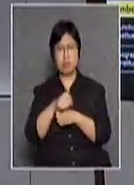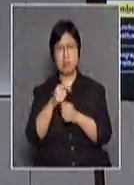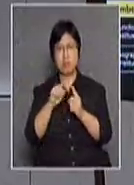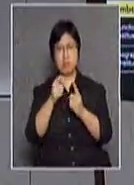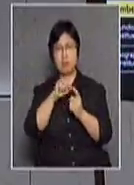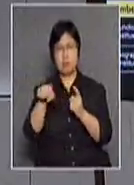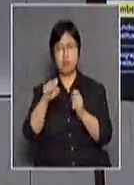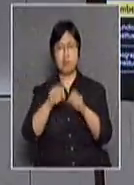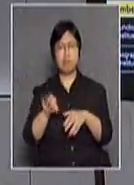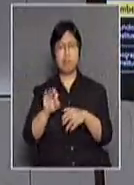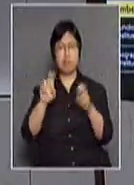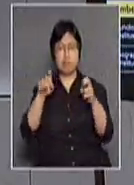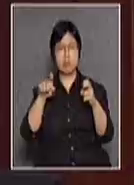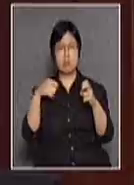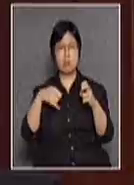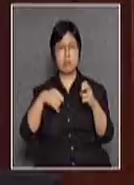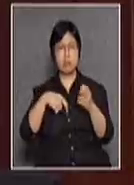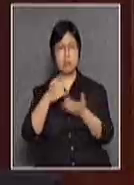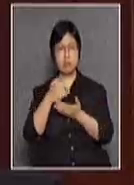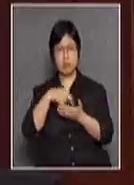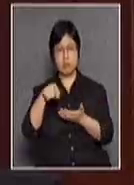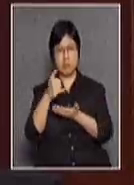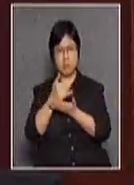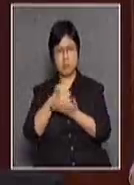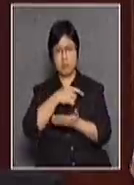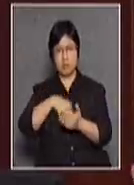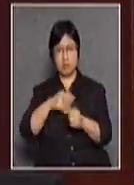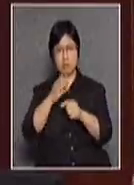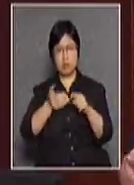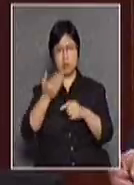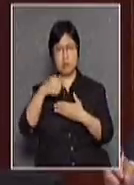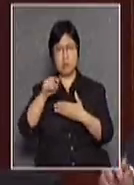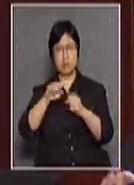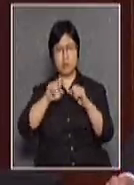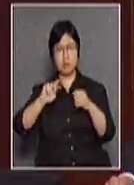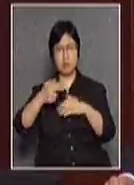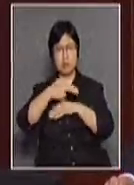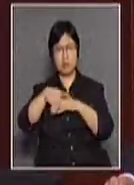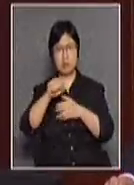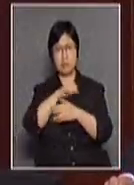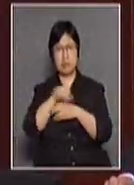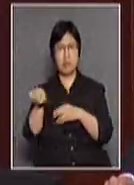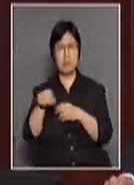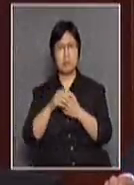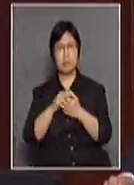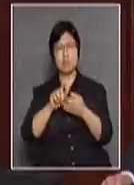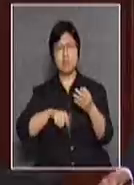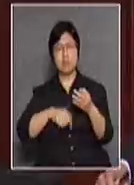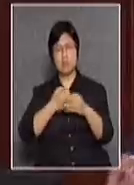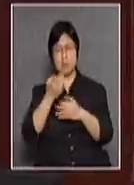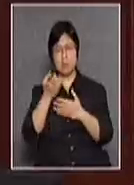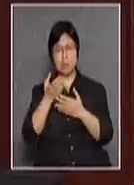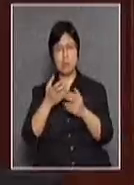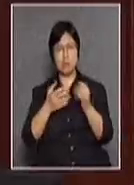反對，沒人棄權。議題未獲得兩部分在席委員分別以過半數贊成。我宣布修正案被否決。梁國雄議員，就請你動